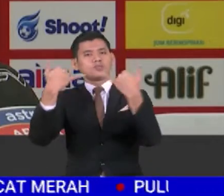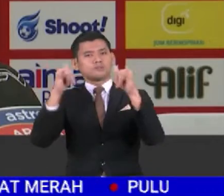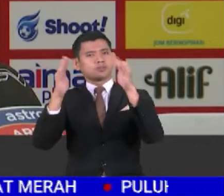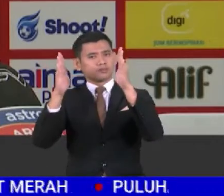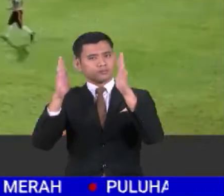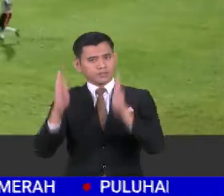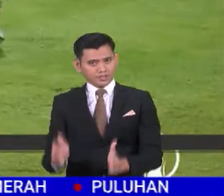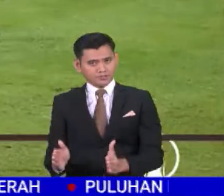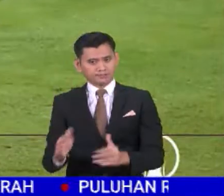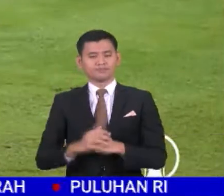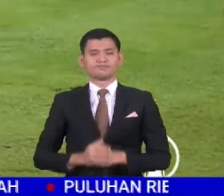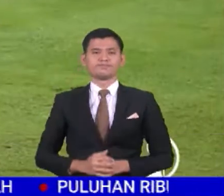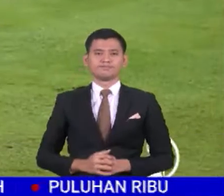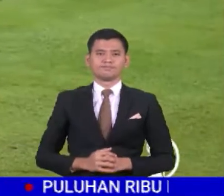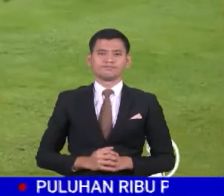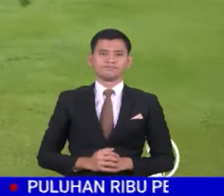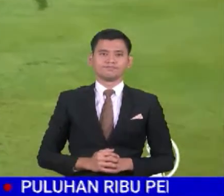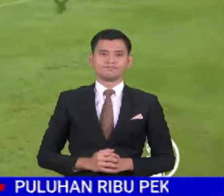year.